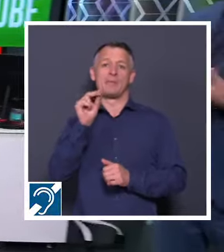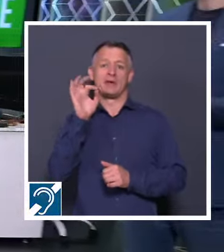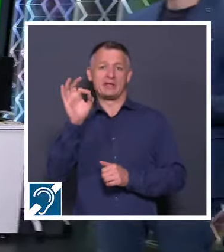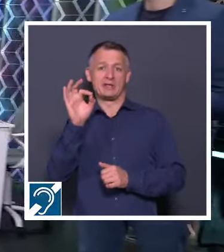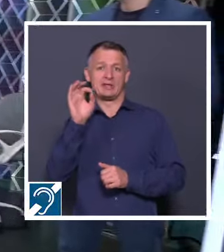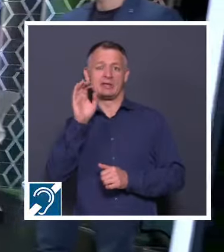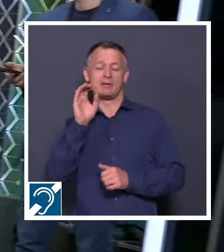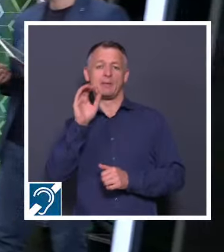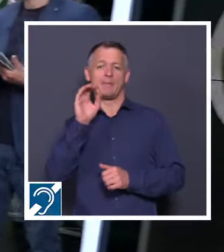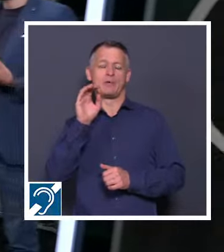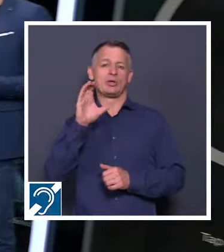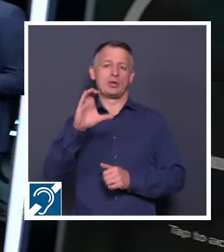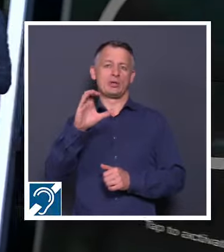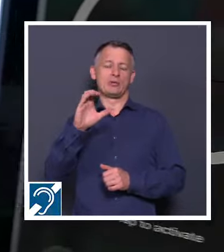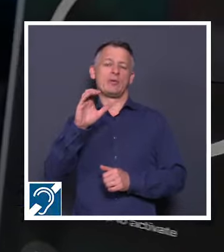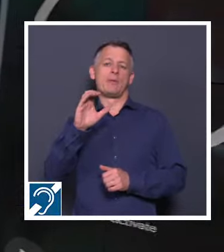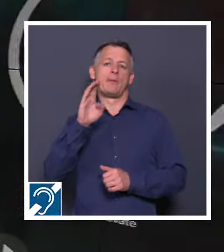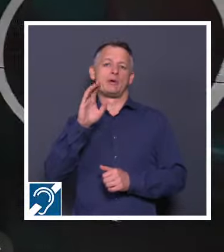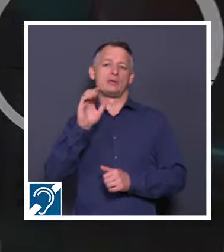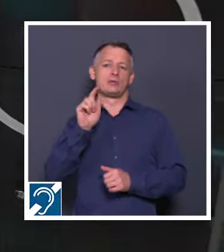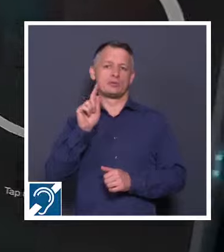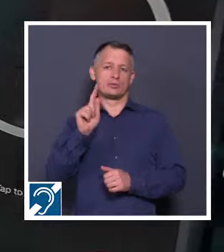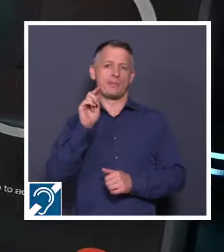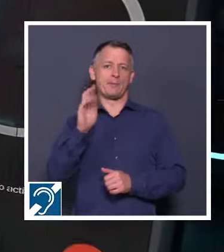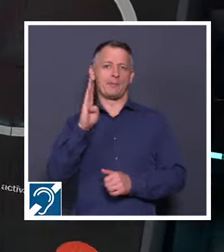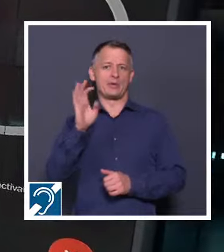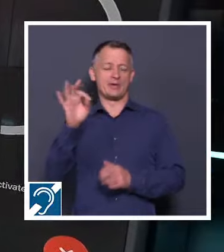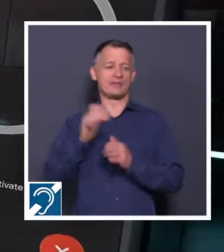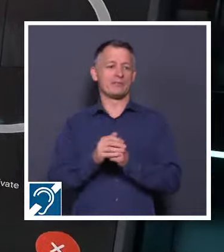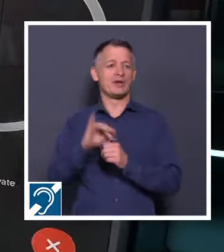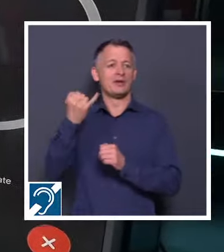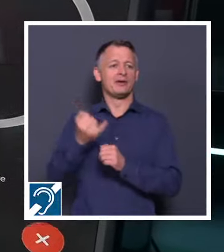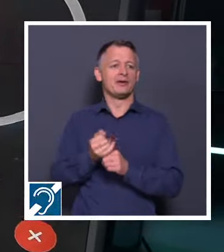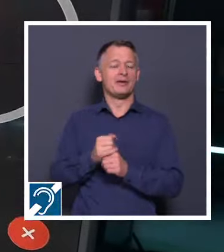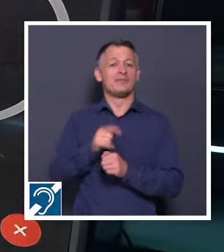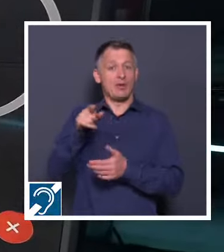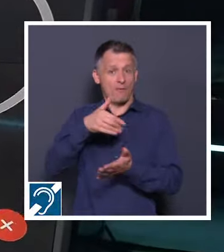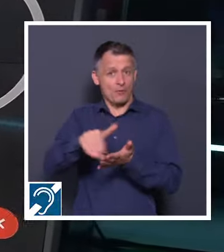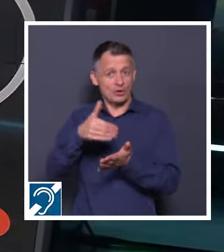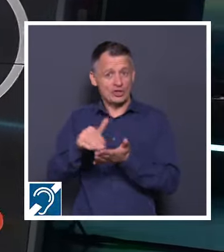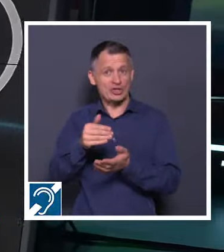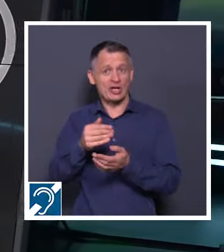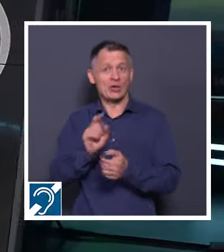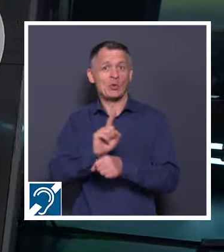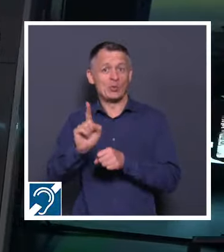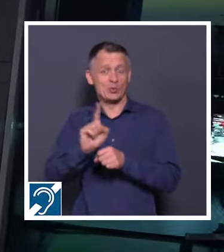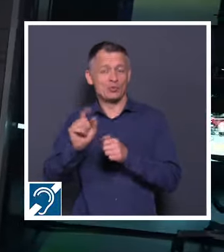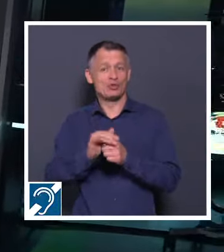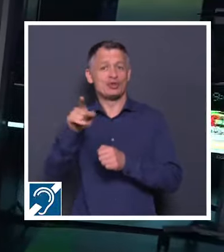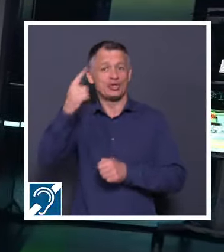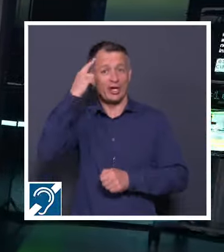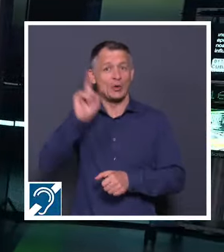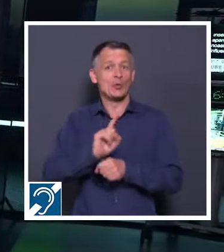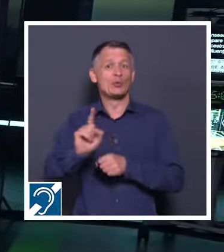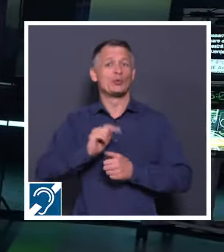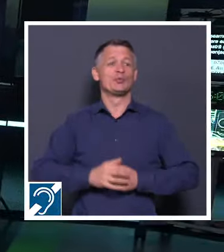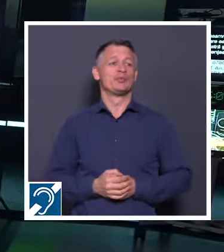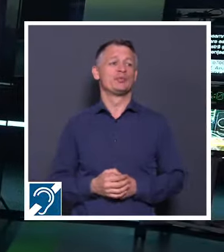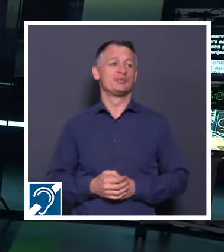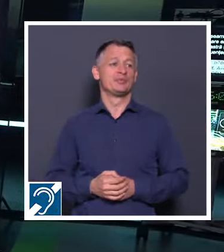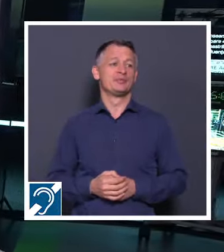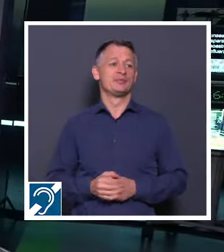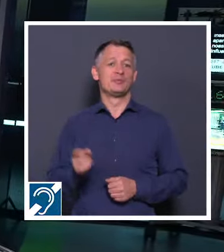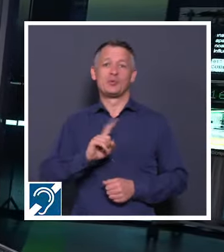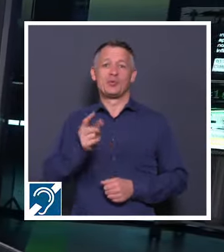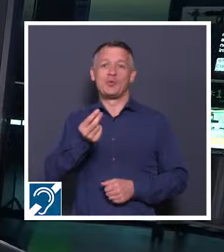nu mănâncă, dar consumă energie electrică, consumă resurse și știe lucruri. Dar nu consumă covrigi. Nu consumă